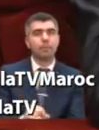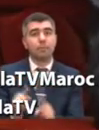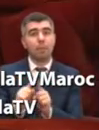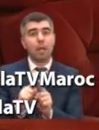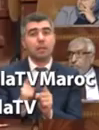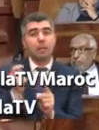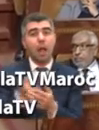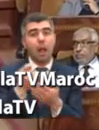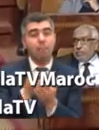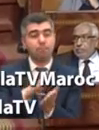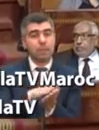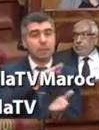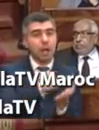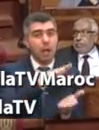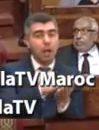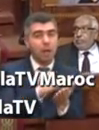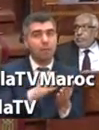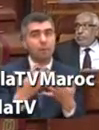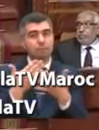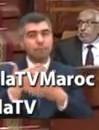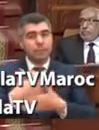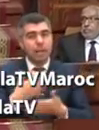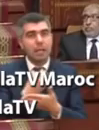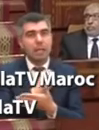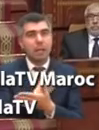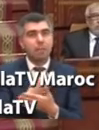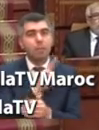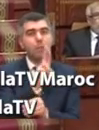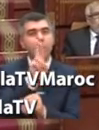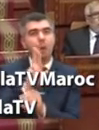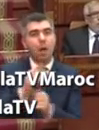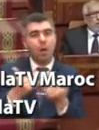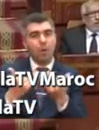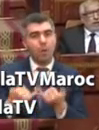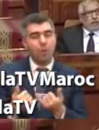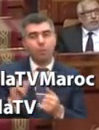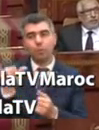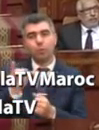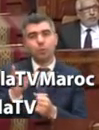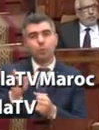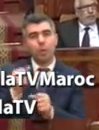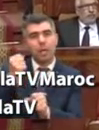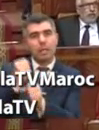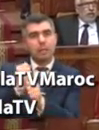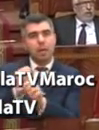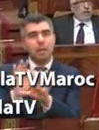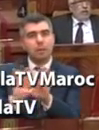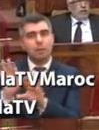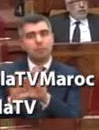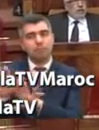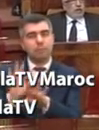على خدمات الطب الاستعجالي، نسائلكم السيد الوزير عن تقييم وزارتكم لخدمات الطب